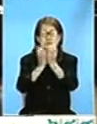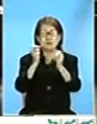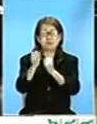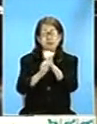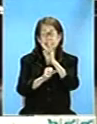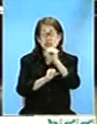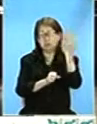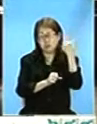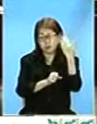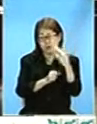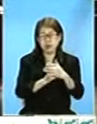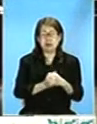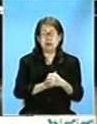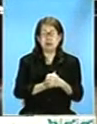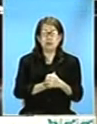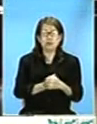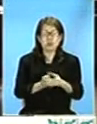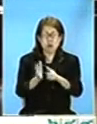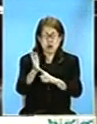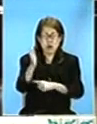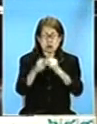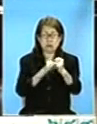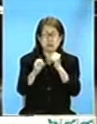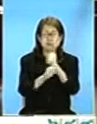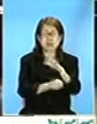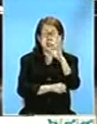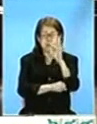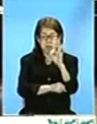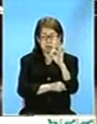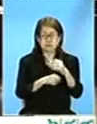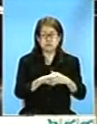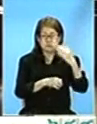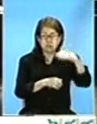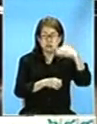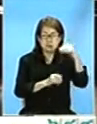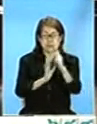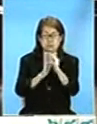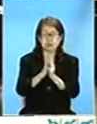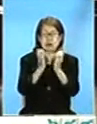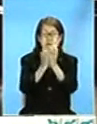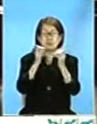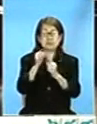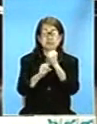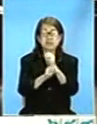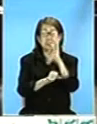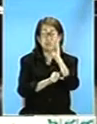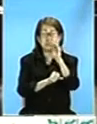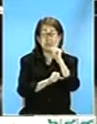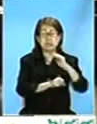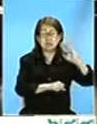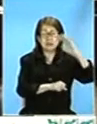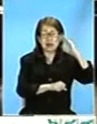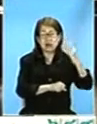ะครับอยู่กันมา9ปีจนกระทั่งรัฐธรรมนูญปี40ถูกการปฏิวัติรัฐประห